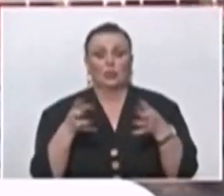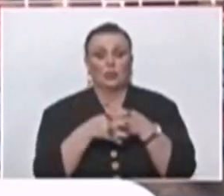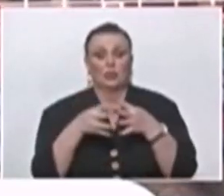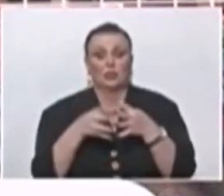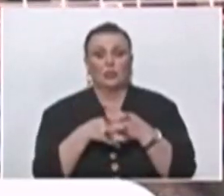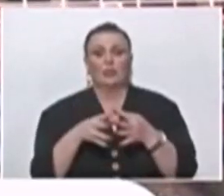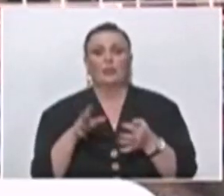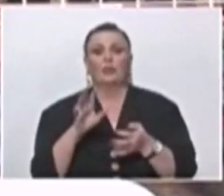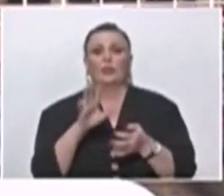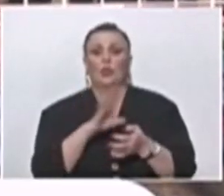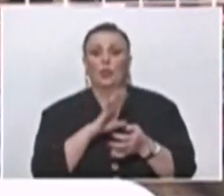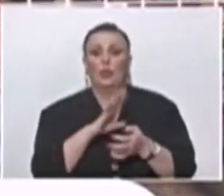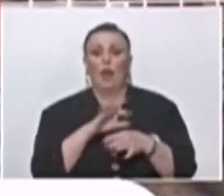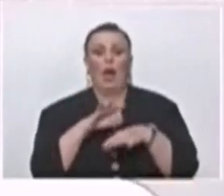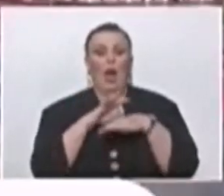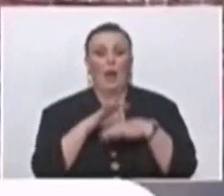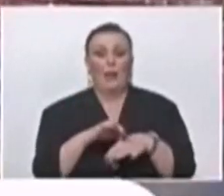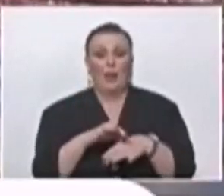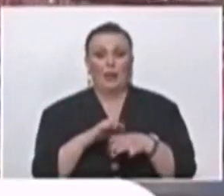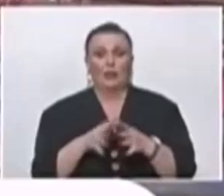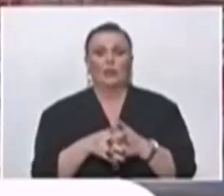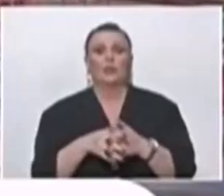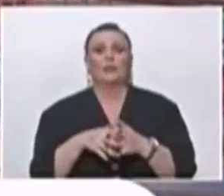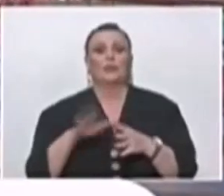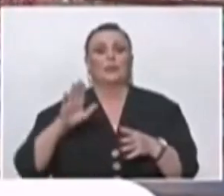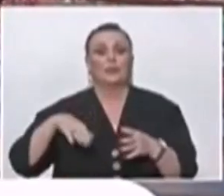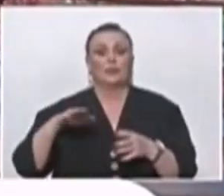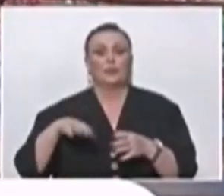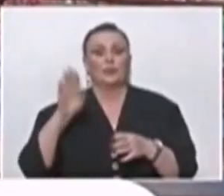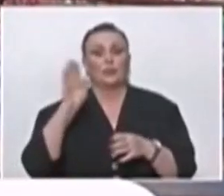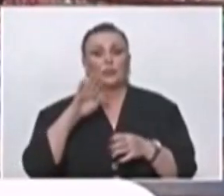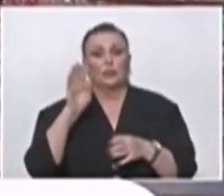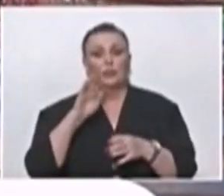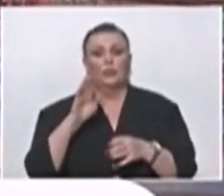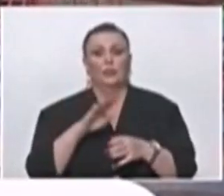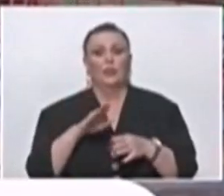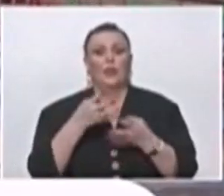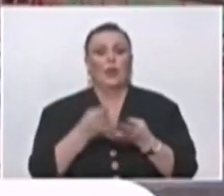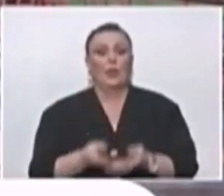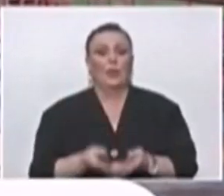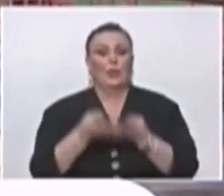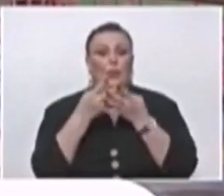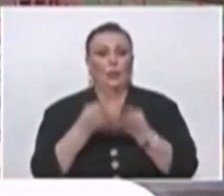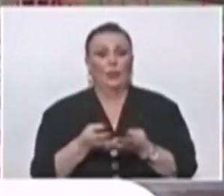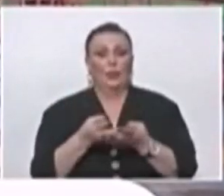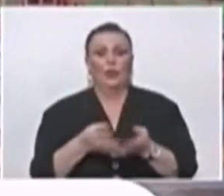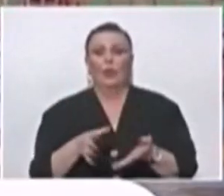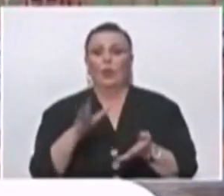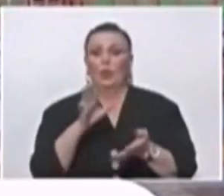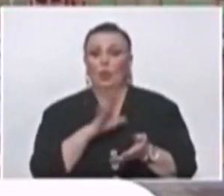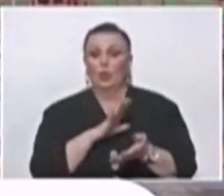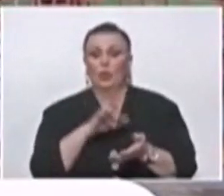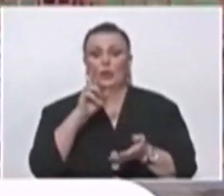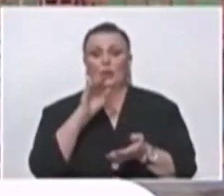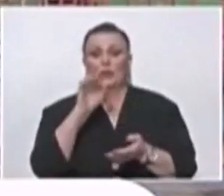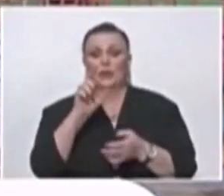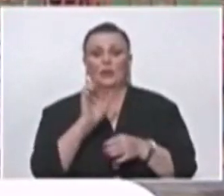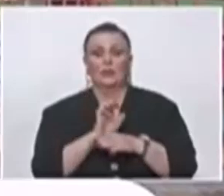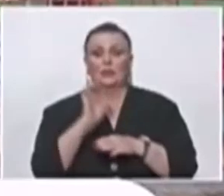reagentlənmə aparılır. Bundan sonra su süzgəclər sahəsinə, süzgəclər sexinə